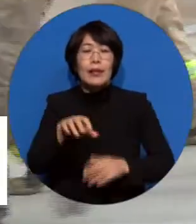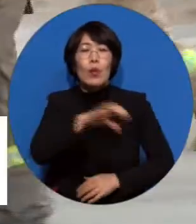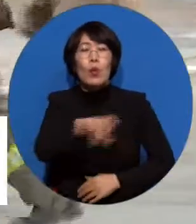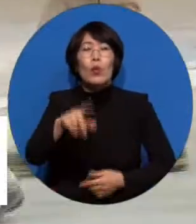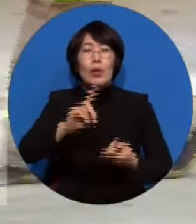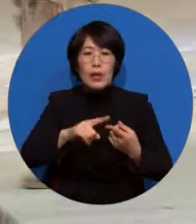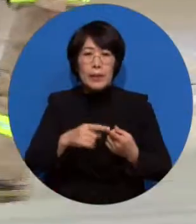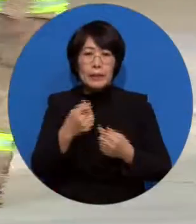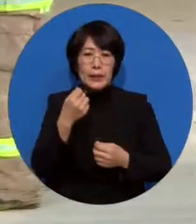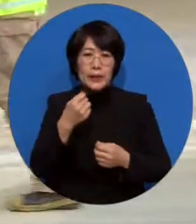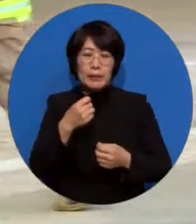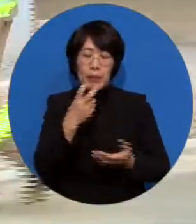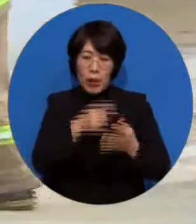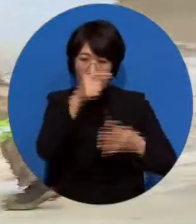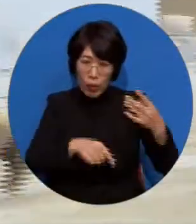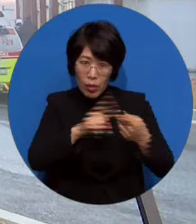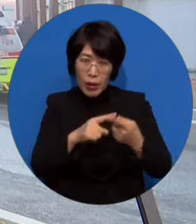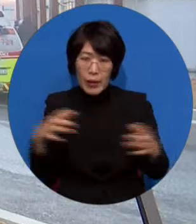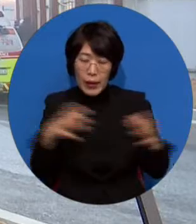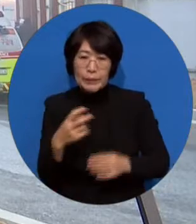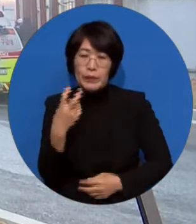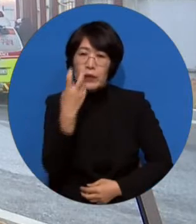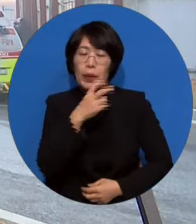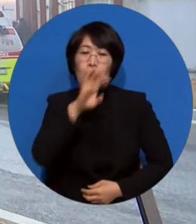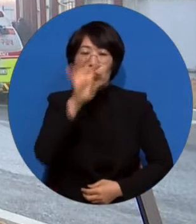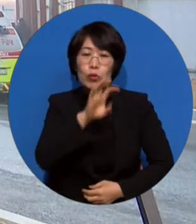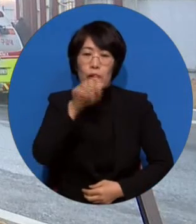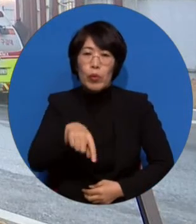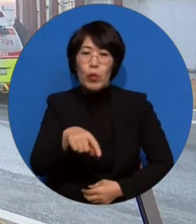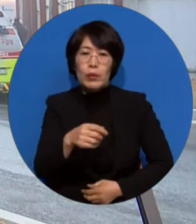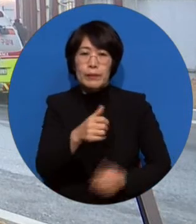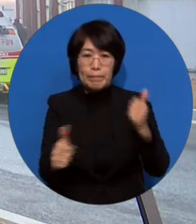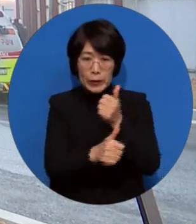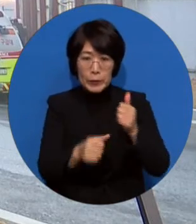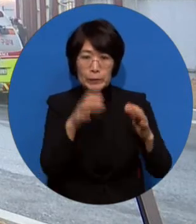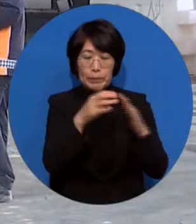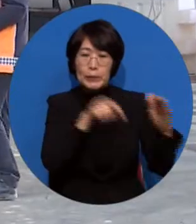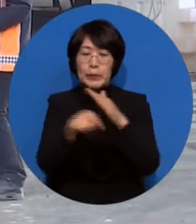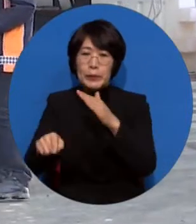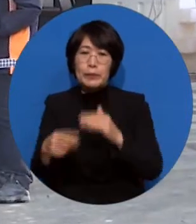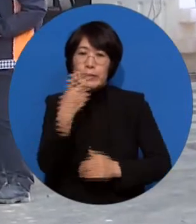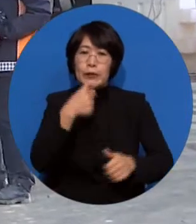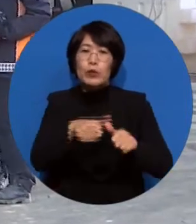소방특별조사와 매뉴얼에 따른 합동소방훈련, 소방간부 현장 방문 지도를 추진합니다.